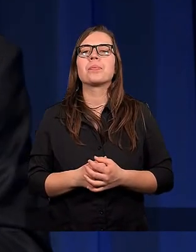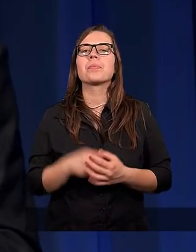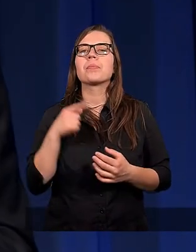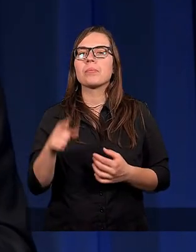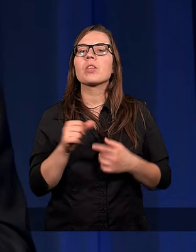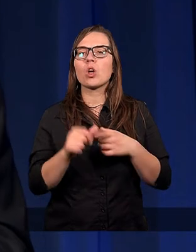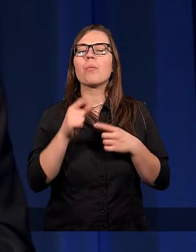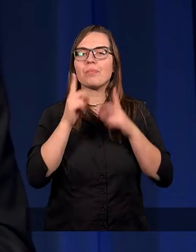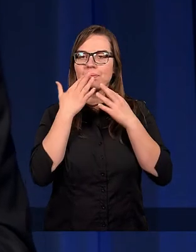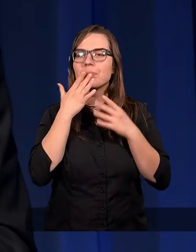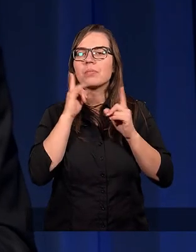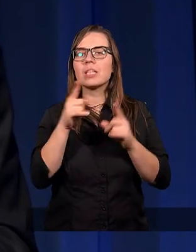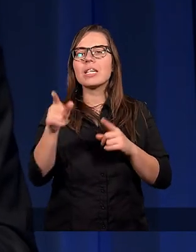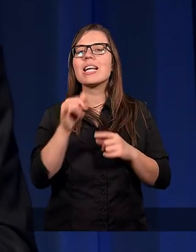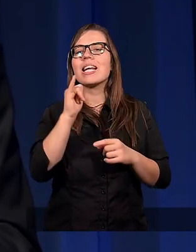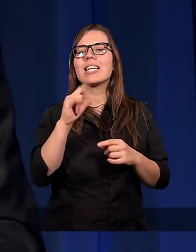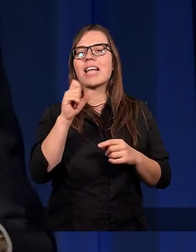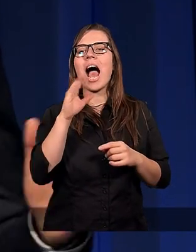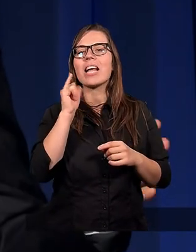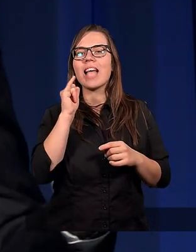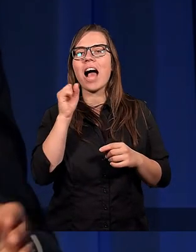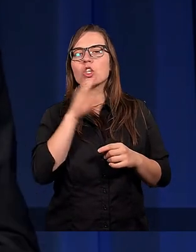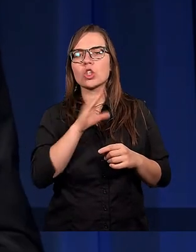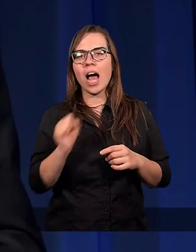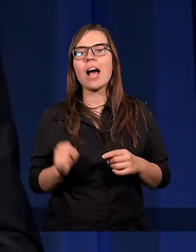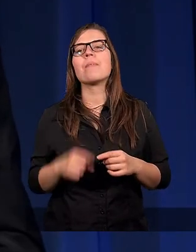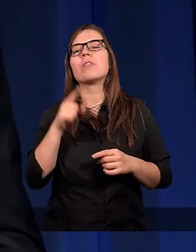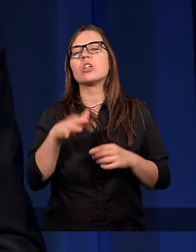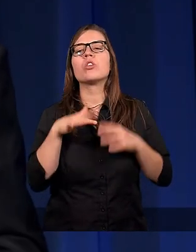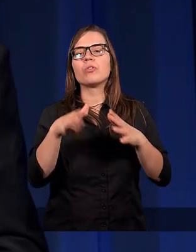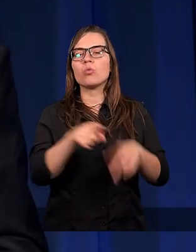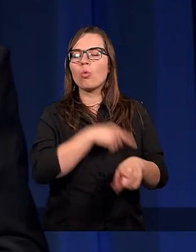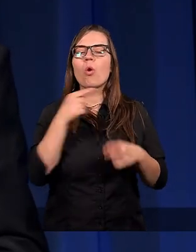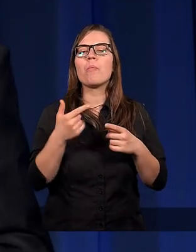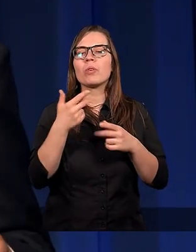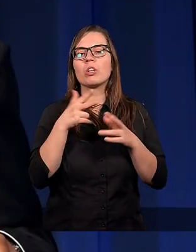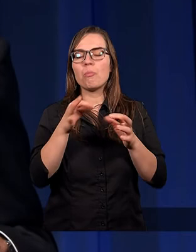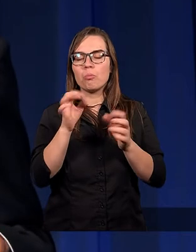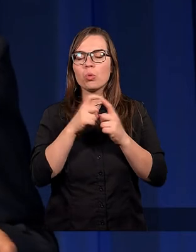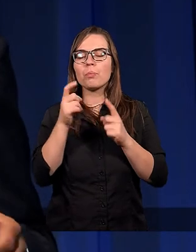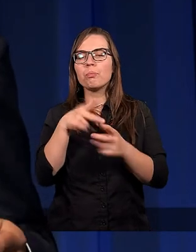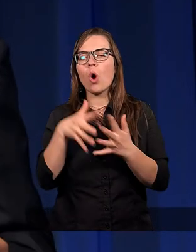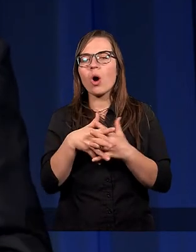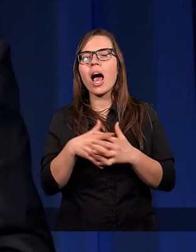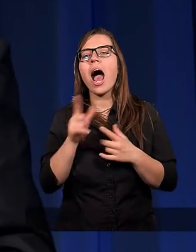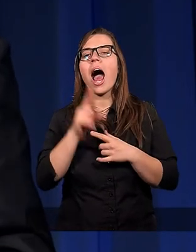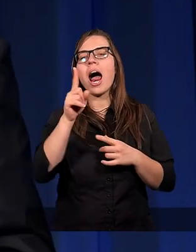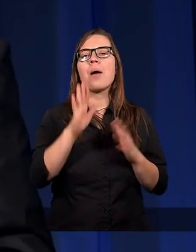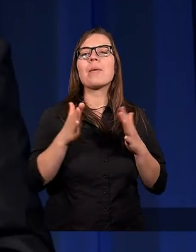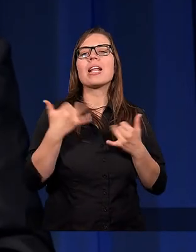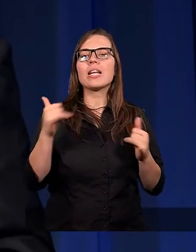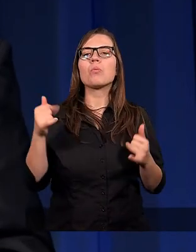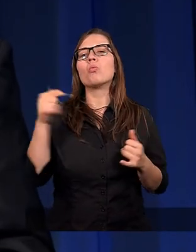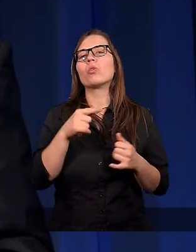są czasy Izajasza. Izajasz dosyć długo pełni swoją funkcję proroka, ale między innymi